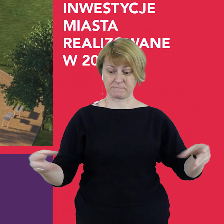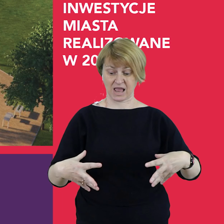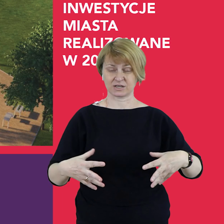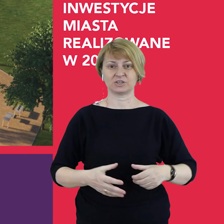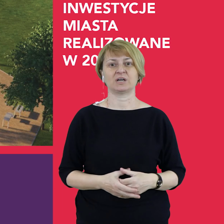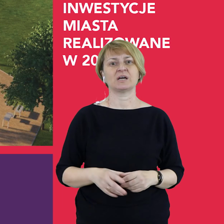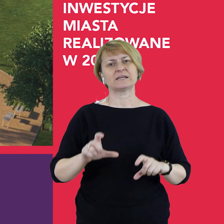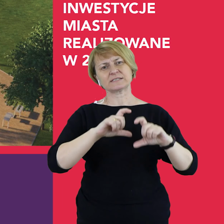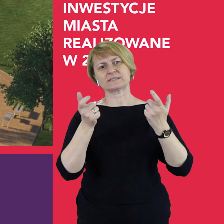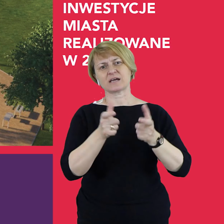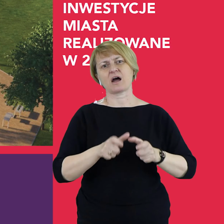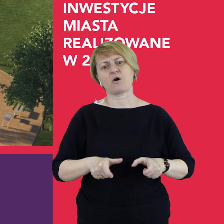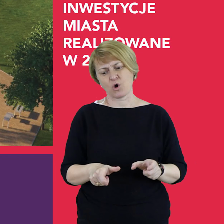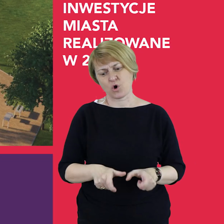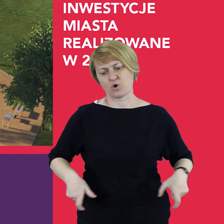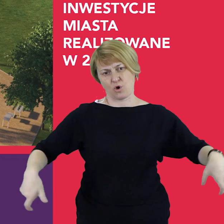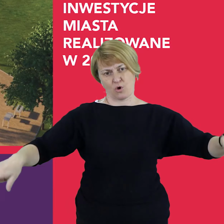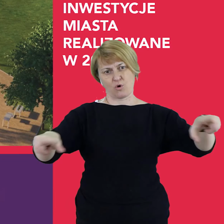To będą całoroczne boiska